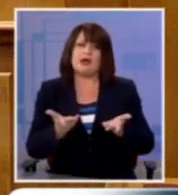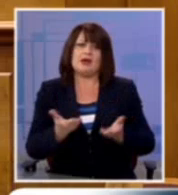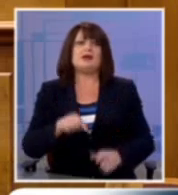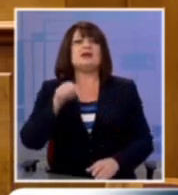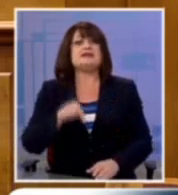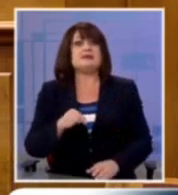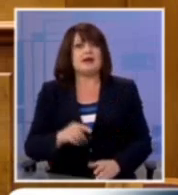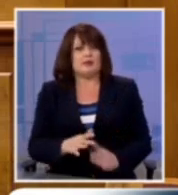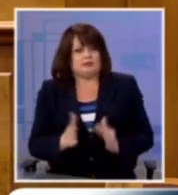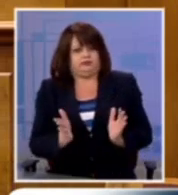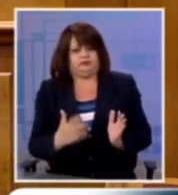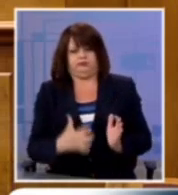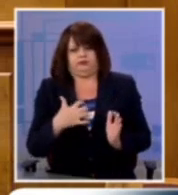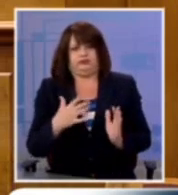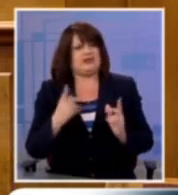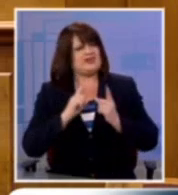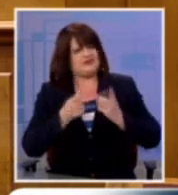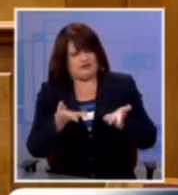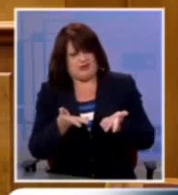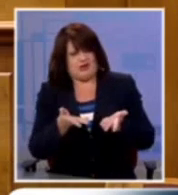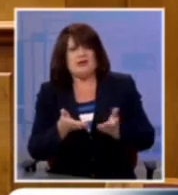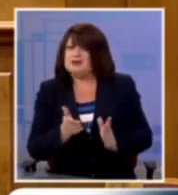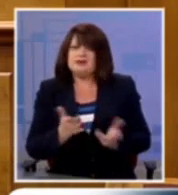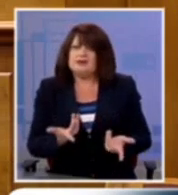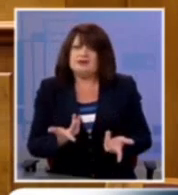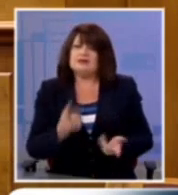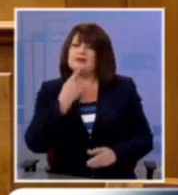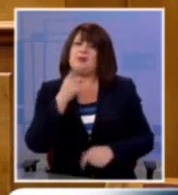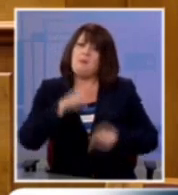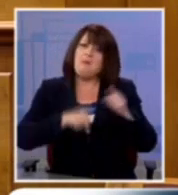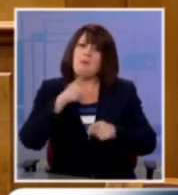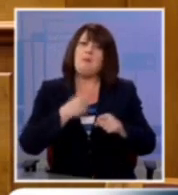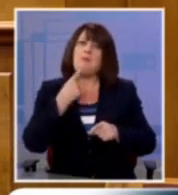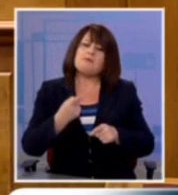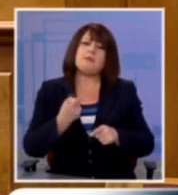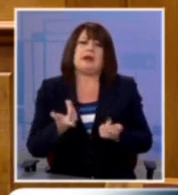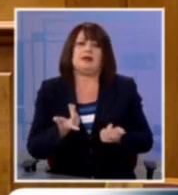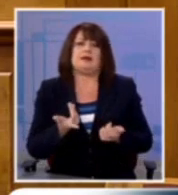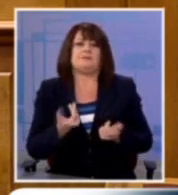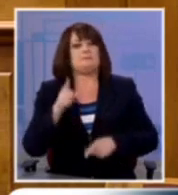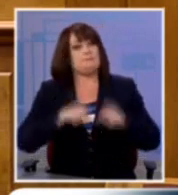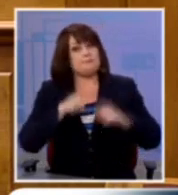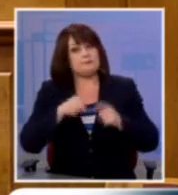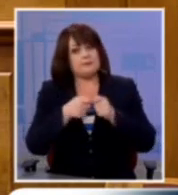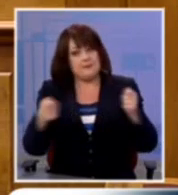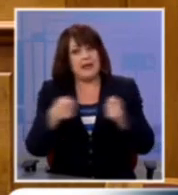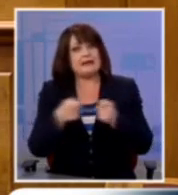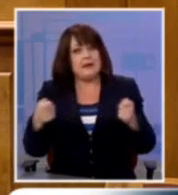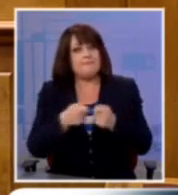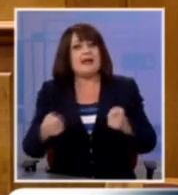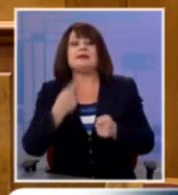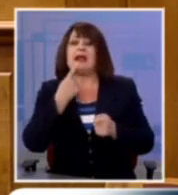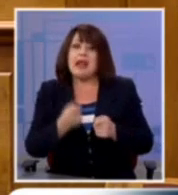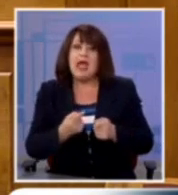τους ενοχλημένους. Αρχίζουν και μιλάνε για επιμέρους. Για μέτρα τα επισημαίνουν